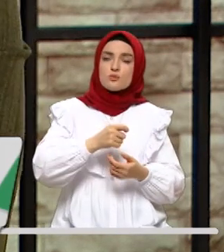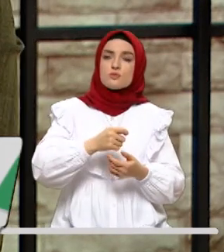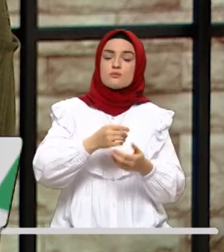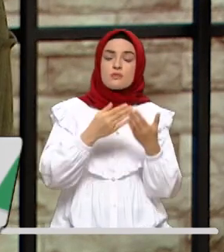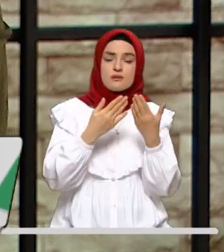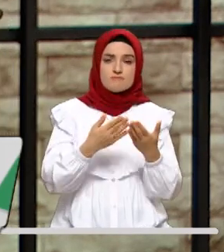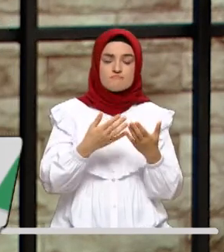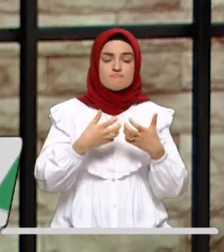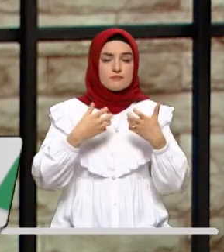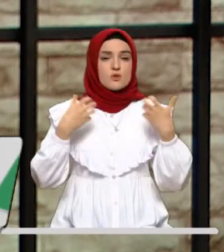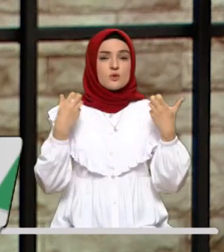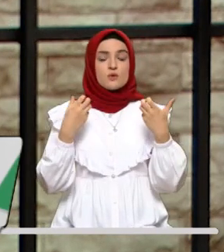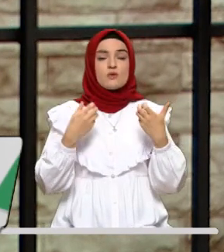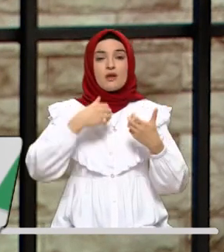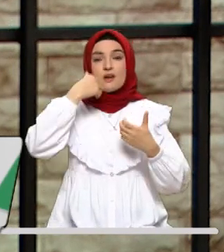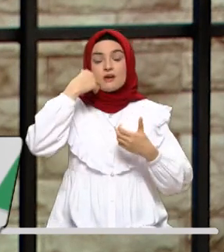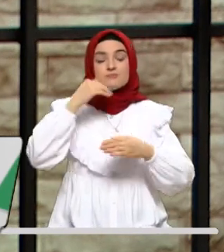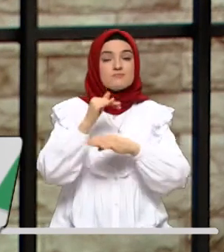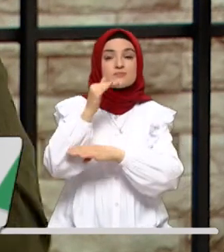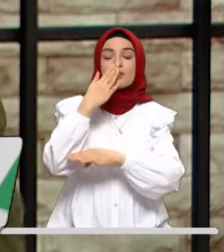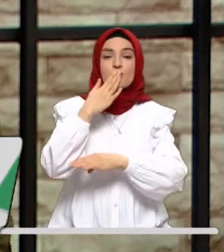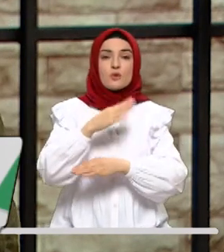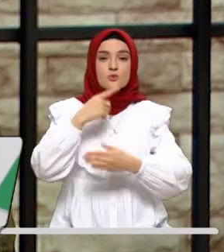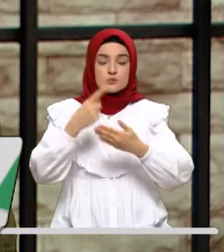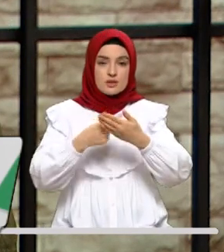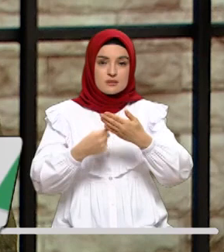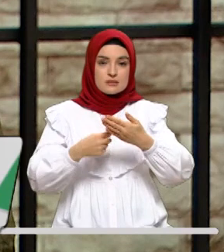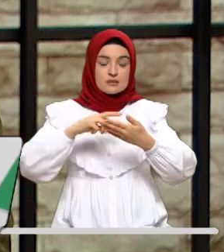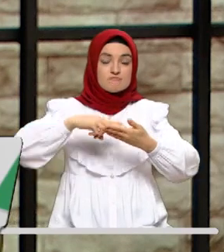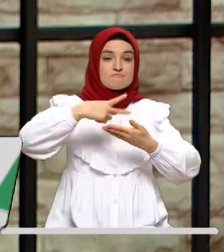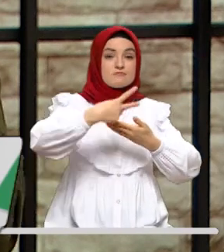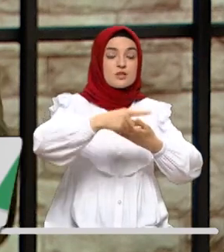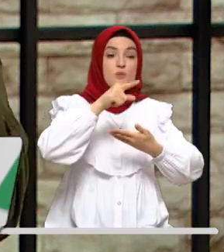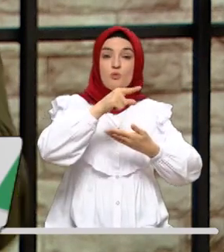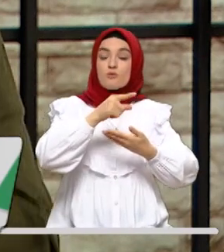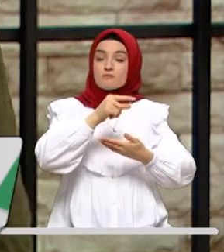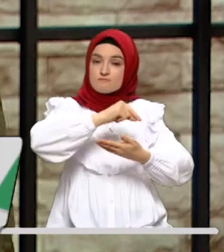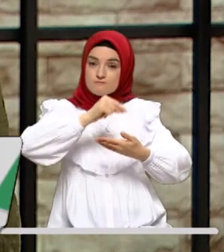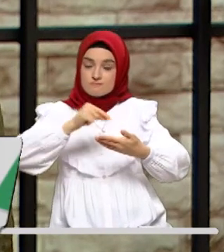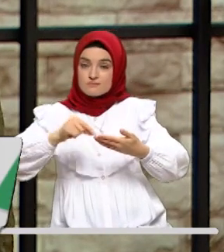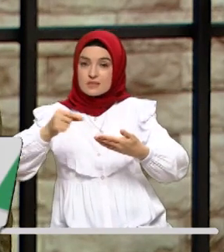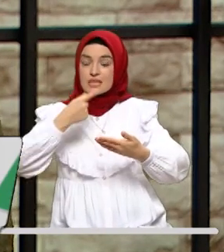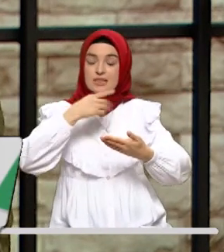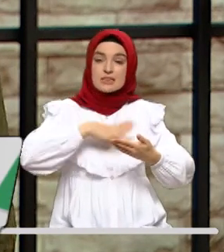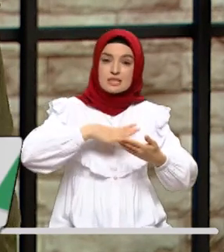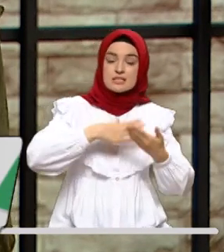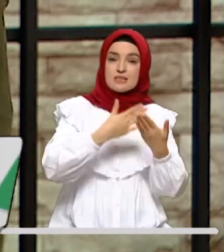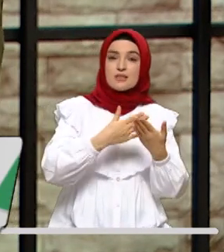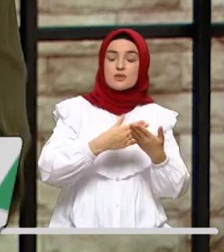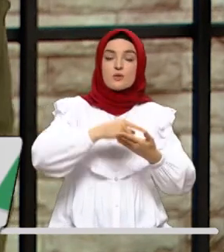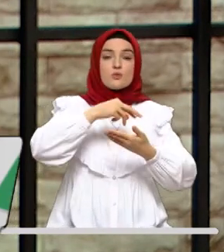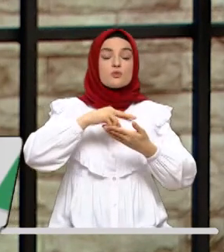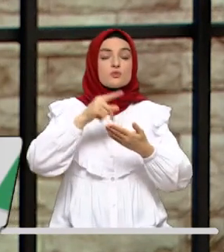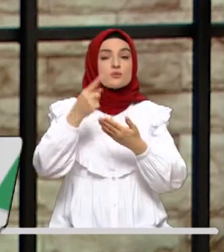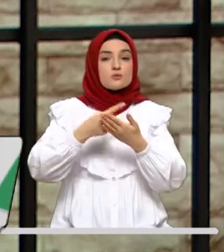yalan yok. Kur'an-ı Kerim'in tercümesi ona verildi. Tercümesi yaz diye rica edildi. Kur'an-ı Kerim'in